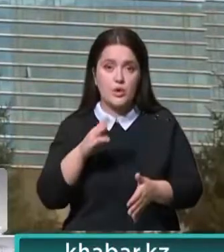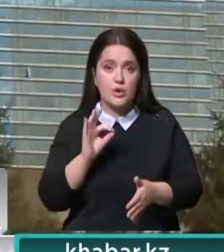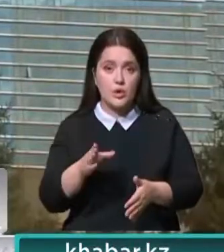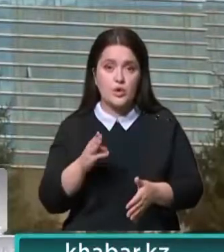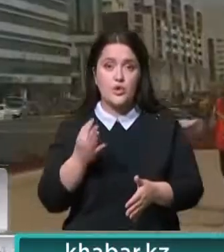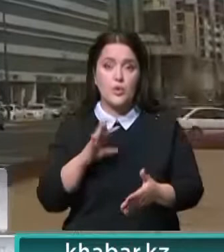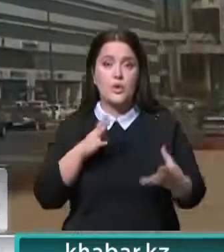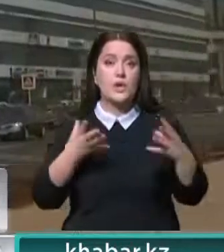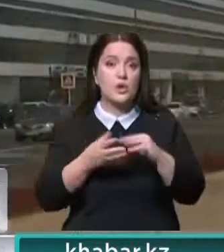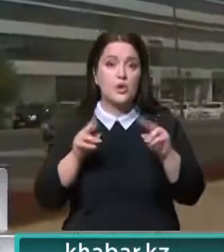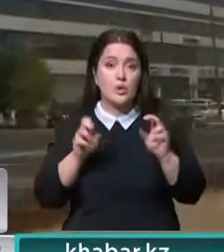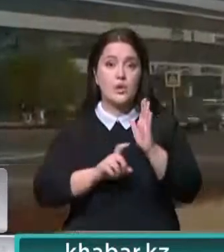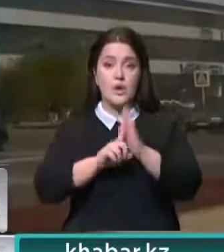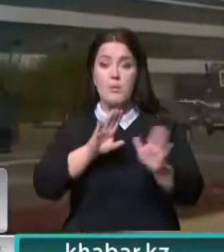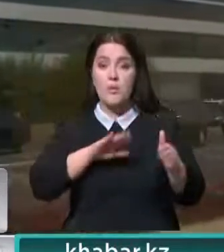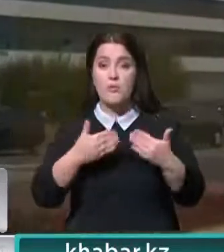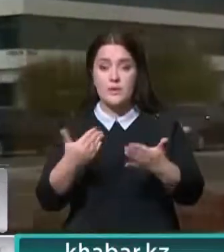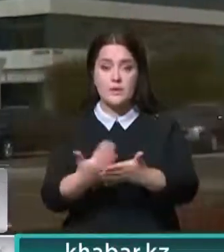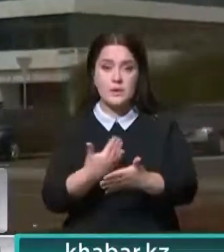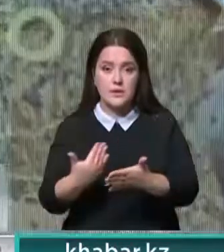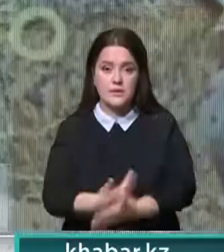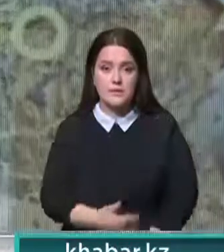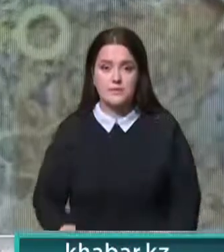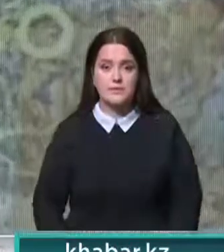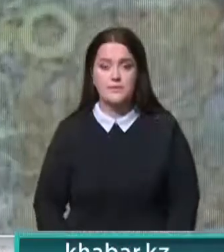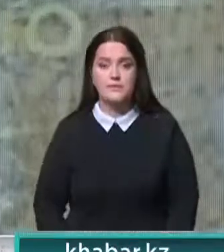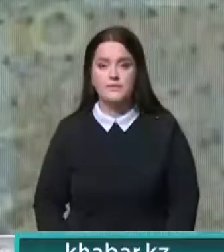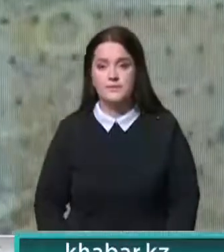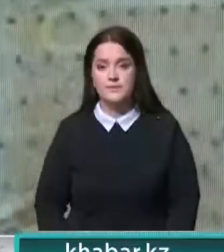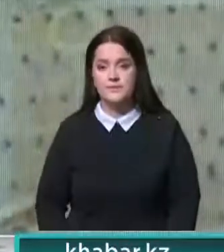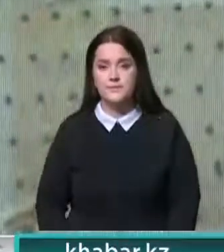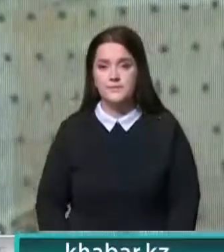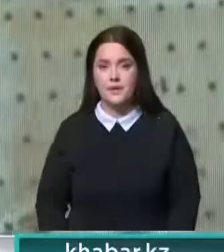ток-шоу «Итоги», который начнется сразу после выпуска новостей.